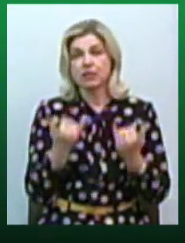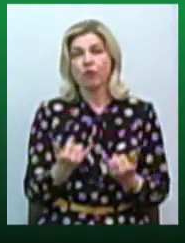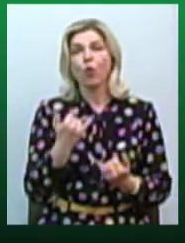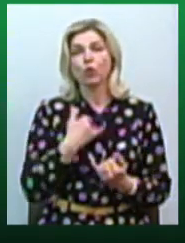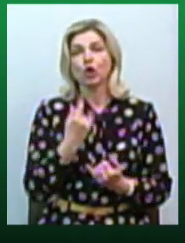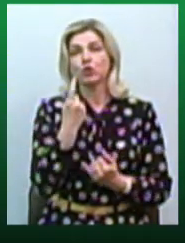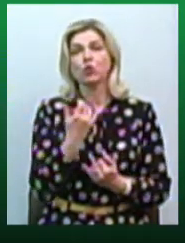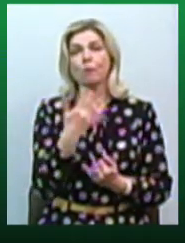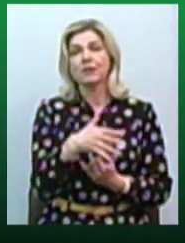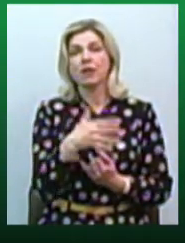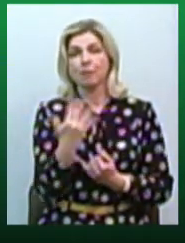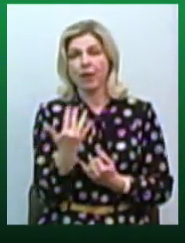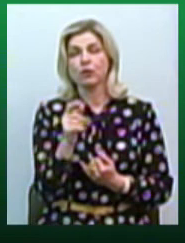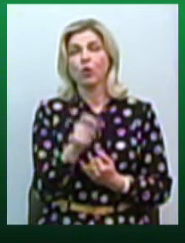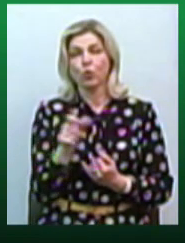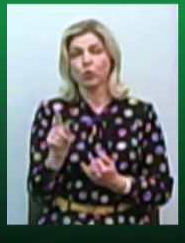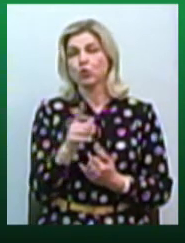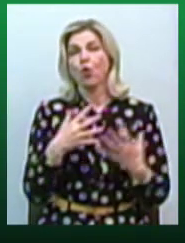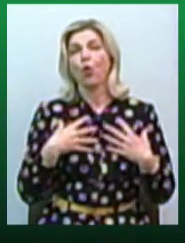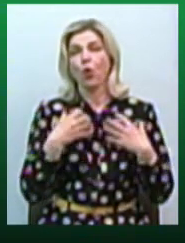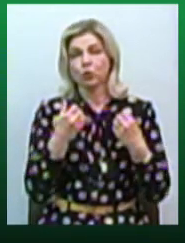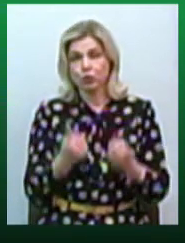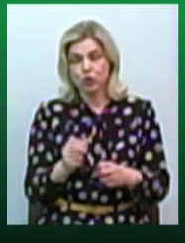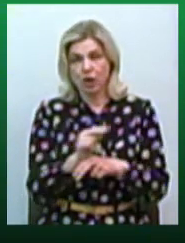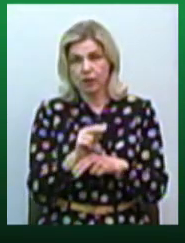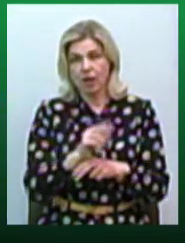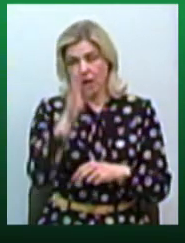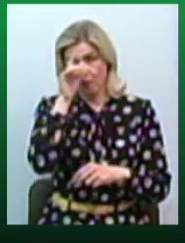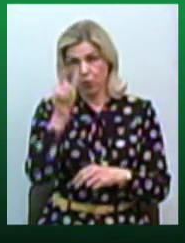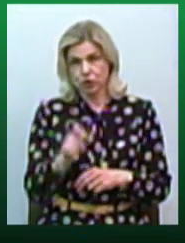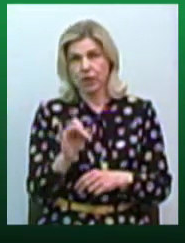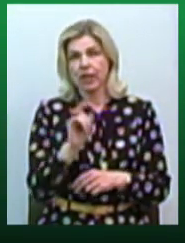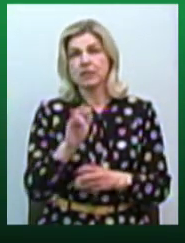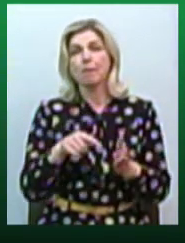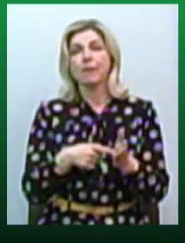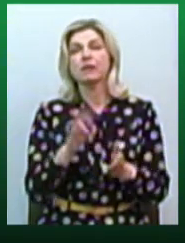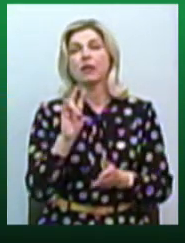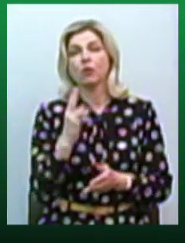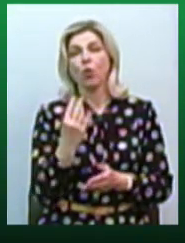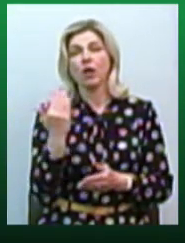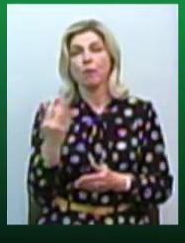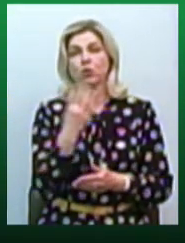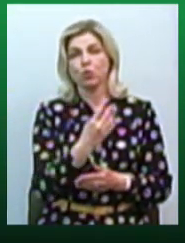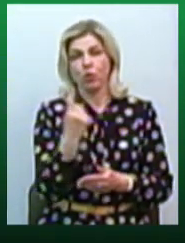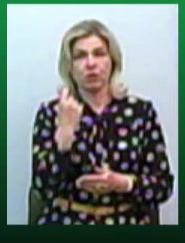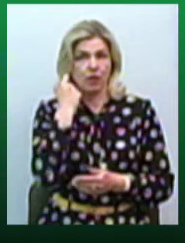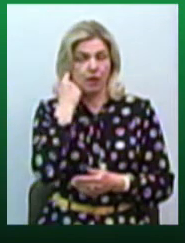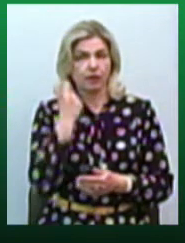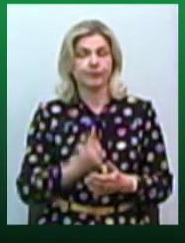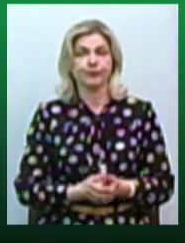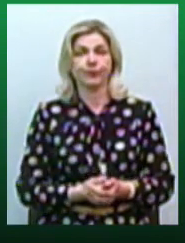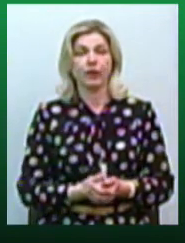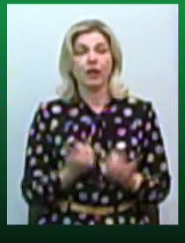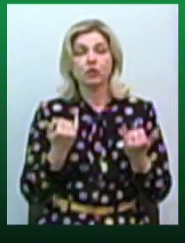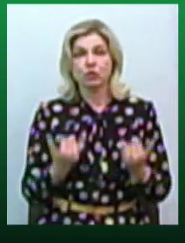є 155 людей, що одужали. Це чоловік із міста Миколаєва, йому 41 рік. На даний